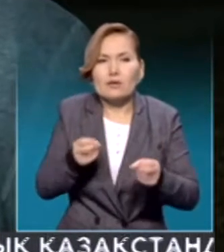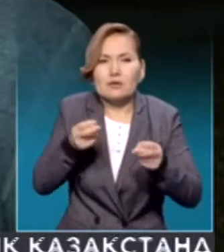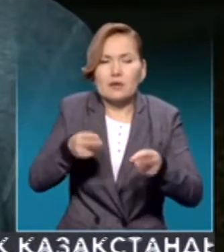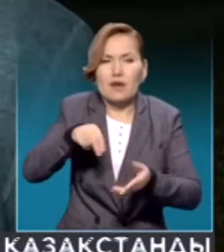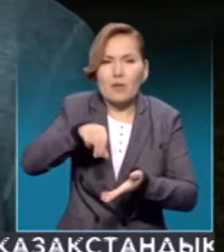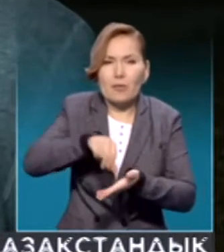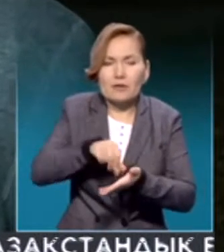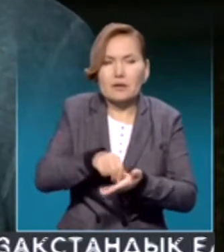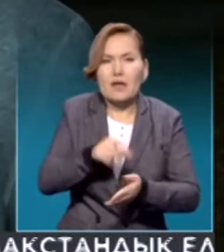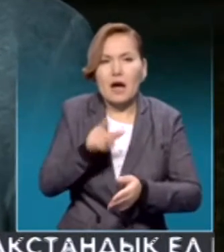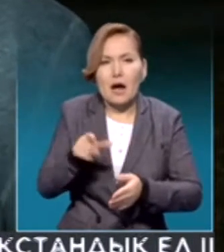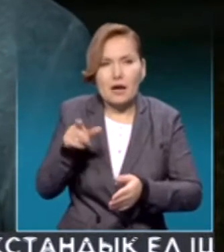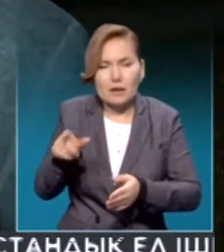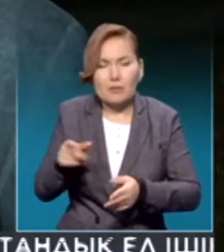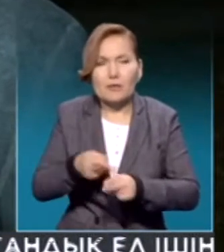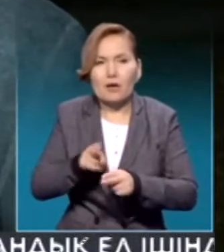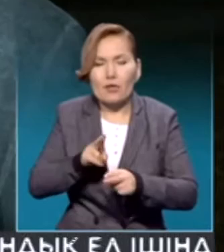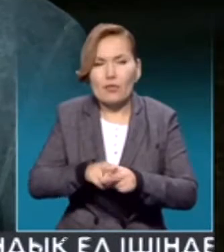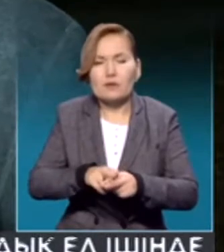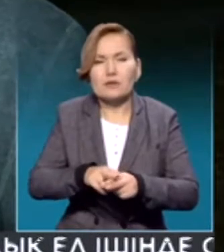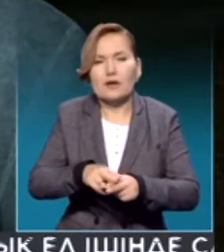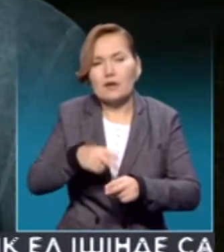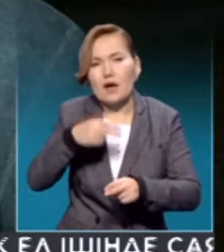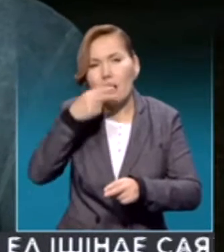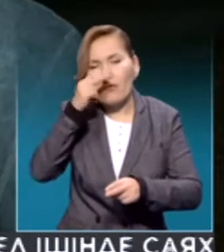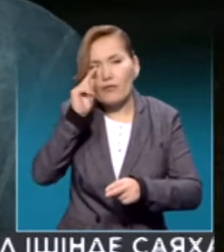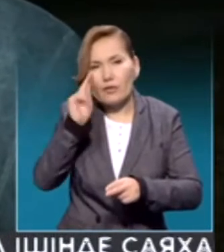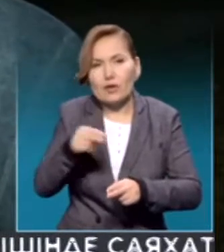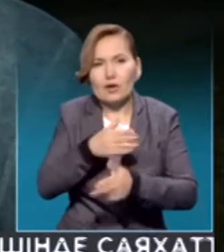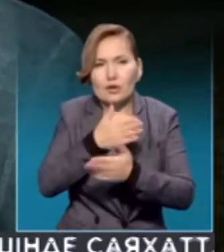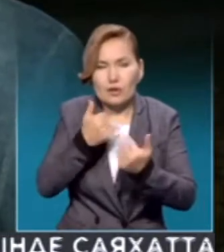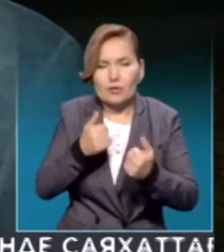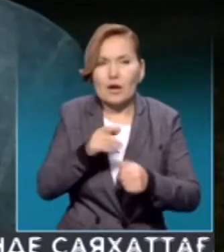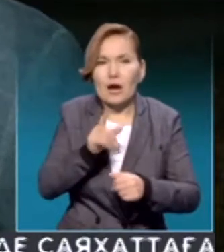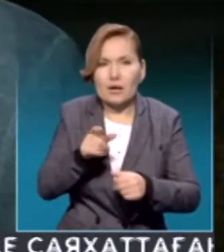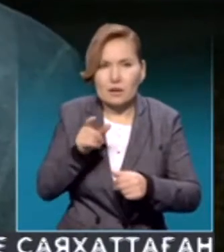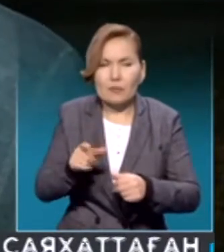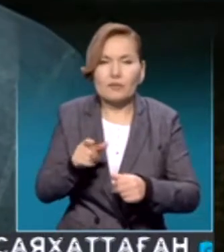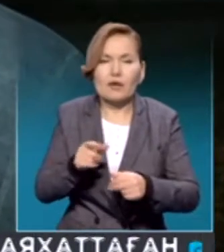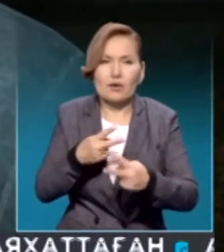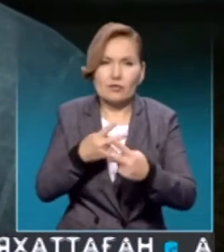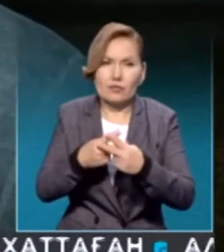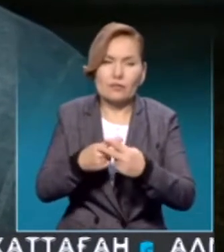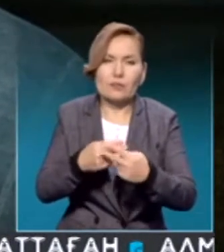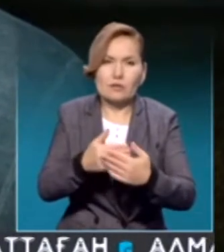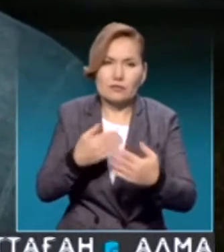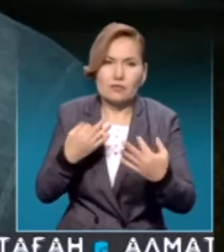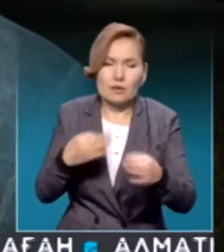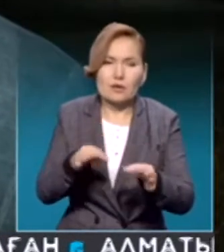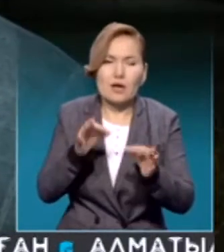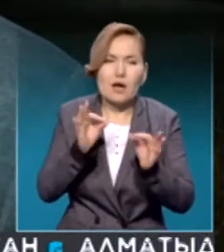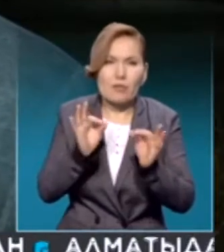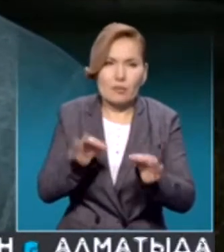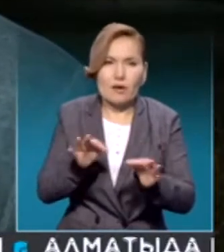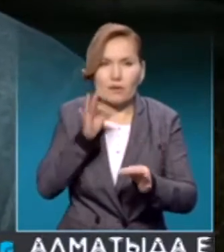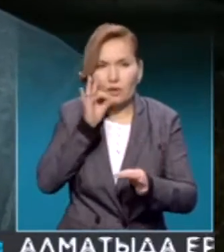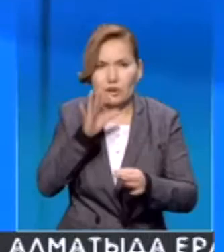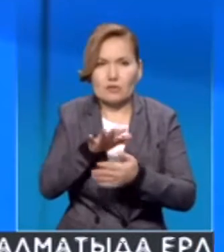байланысты шоқпардың ұшы тиіп кеткен адамдар болатын болса, оларға кешірім жасалған әбден дұрыс деп ойлаймын өз